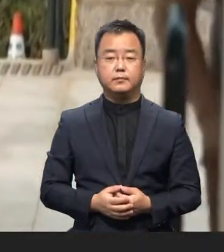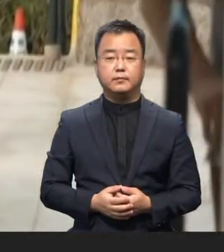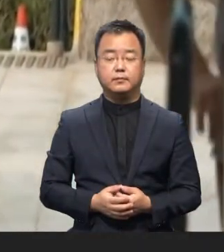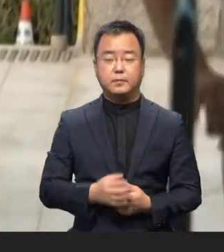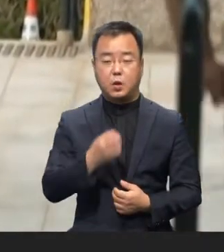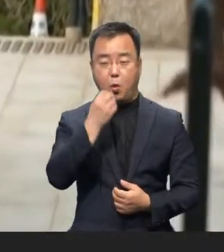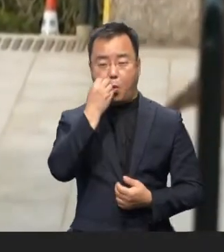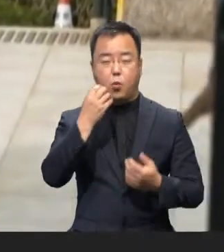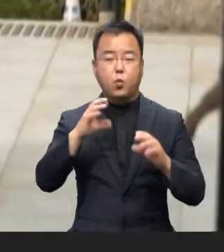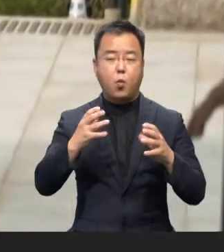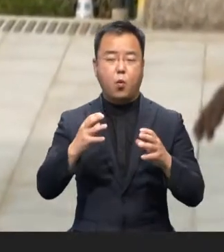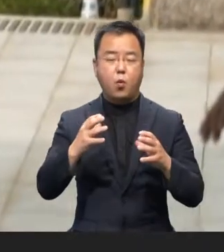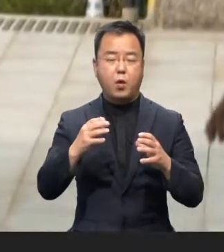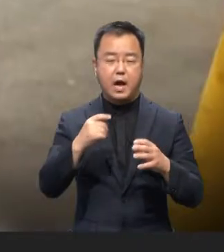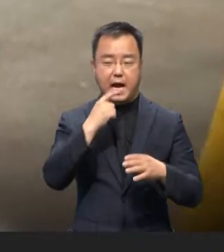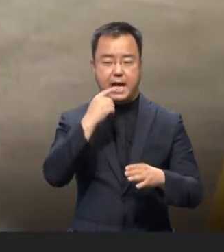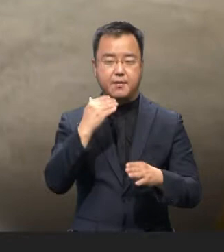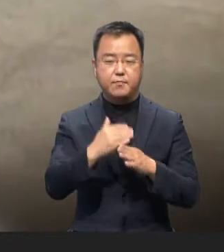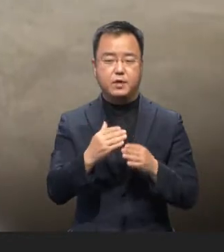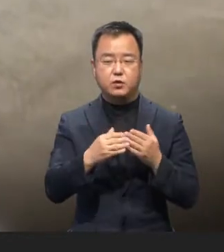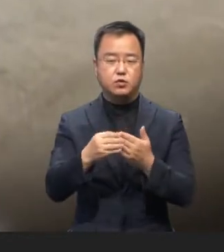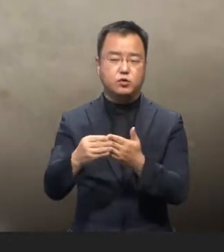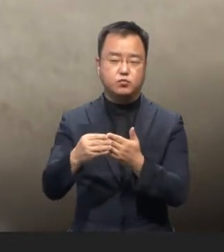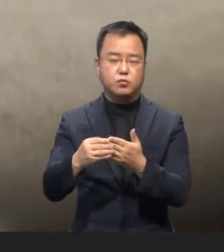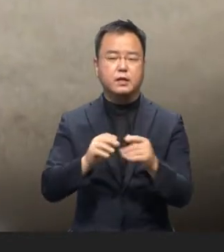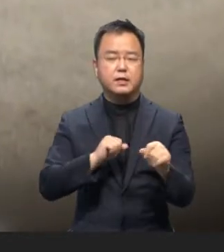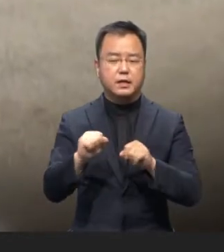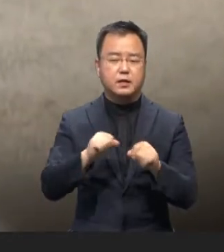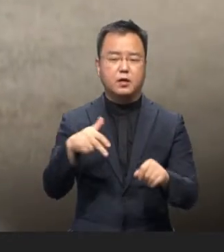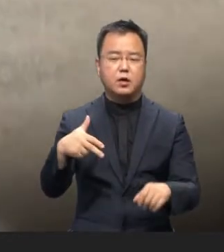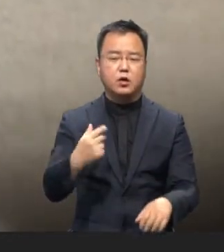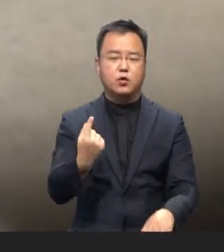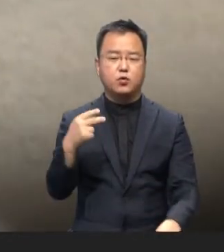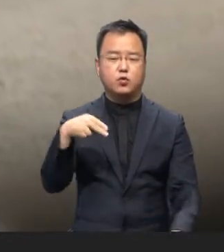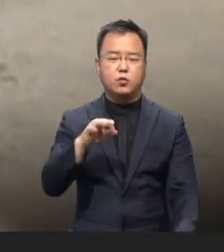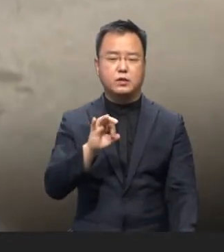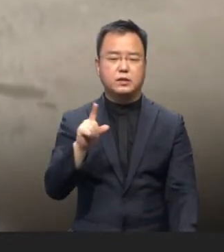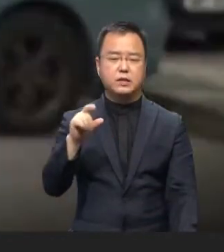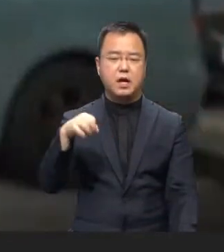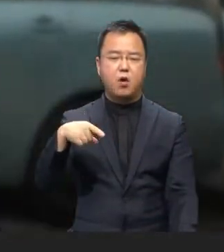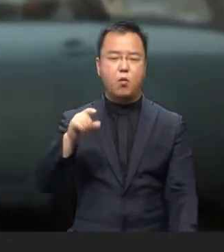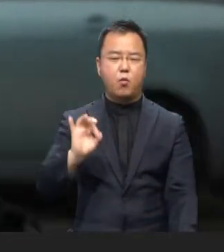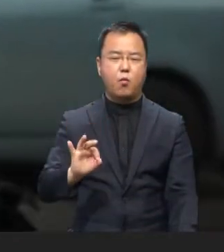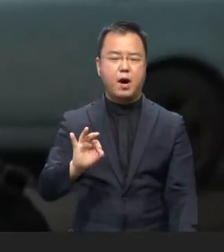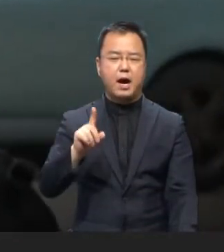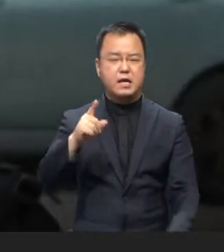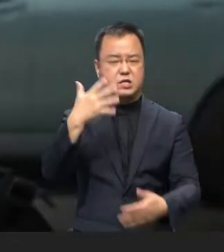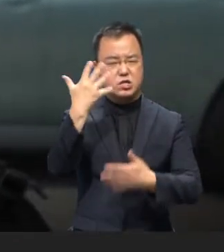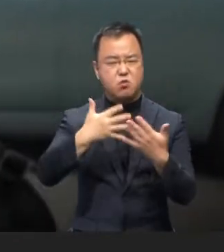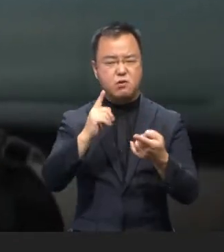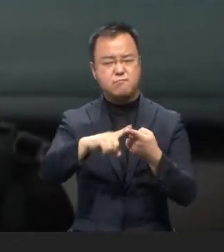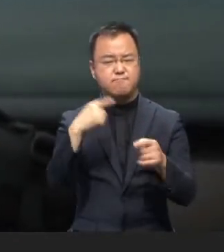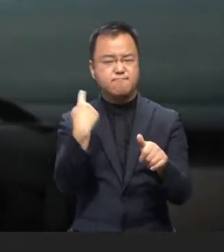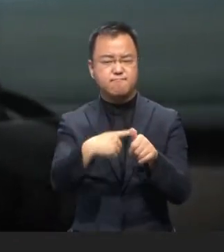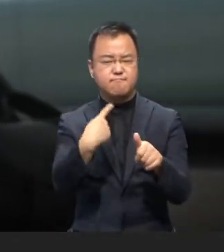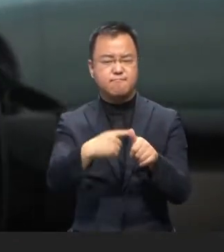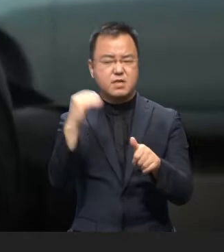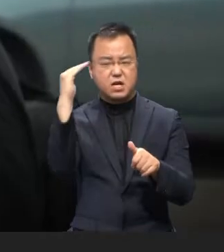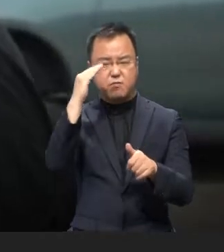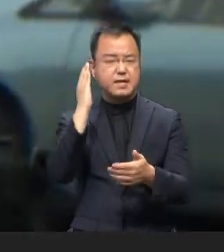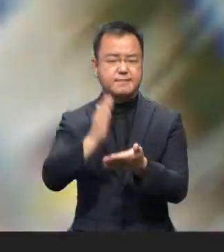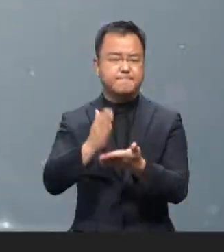홍콩 민주화 운동을 이끌어온 조슈아 웡. 그가 한 영화를 신랄하게 비판하며 관람 거부를